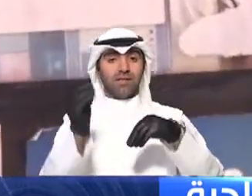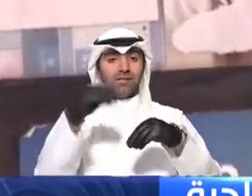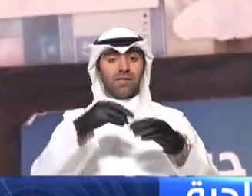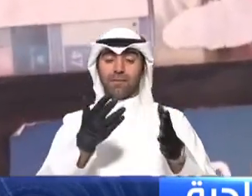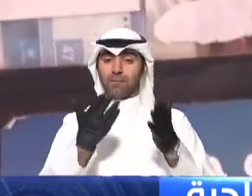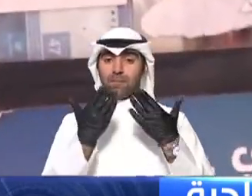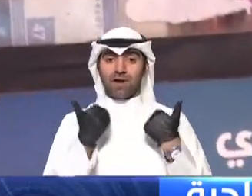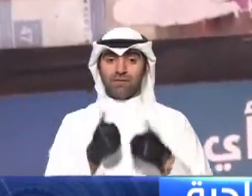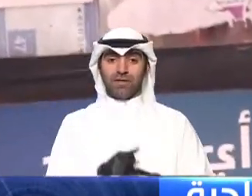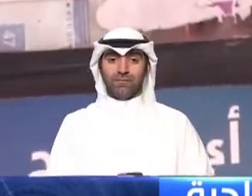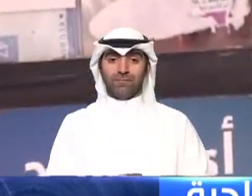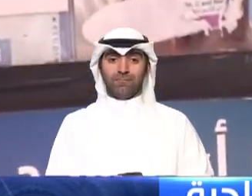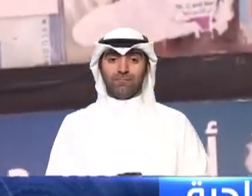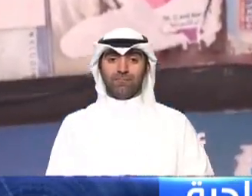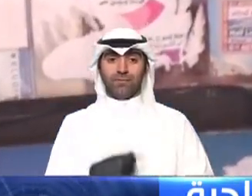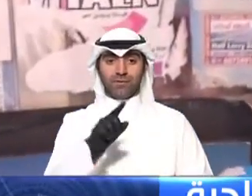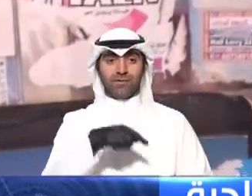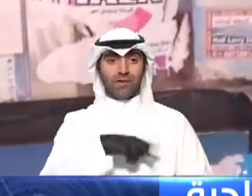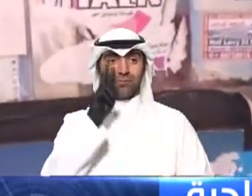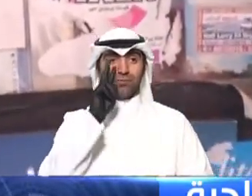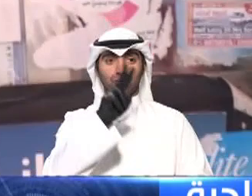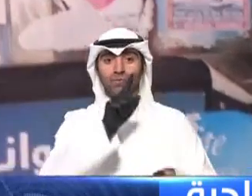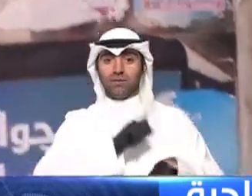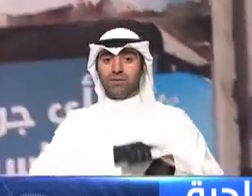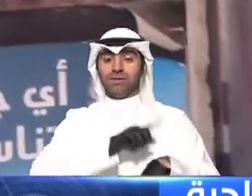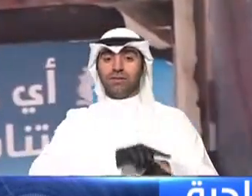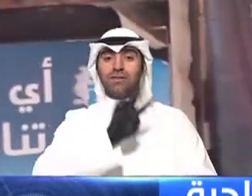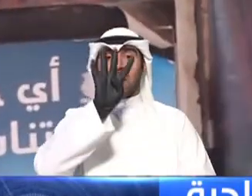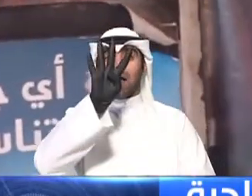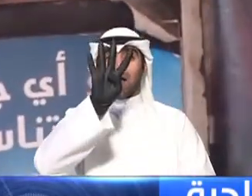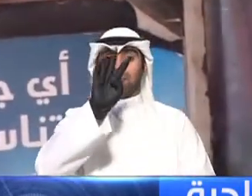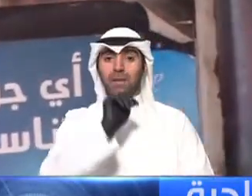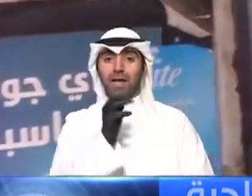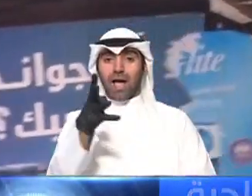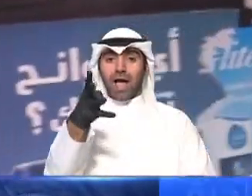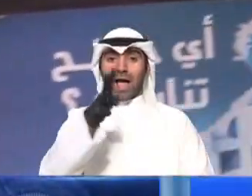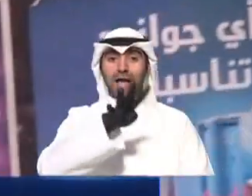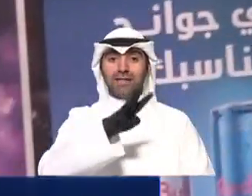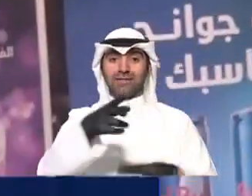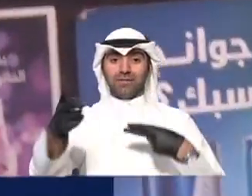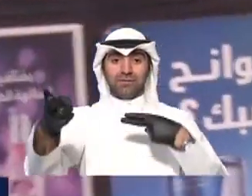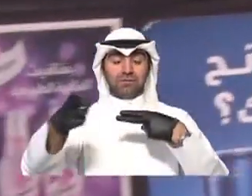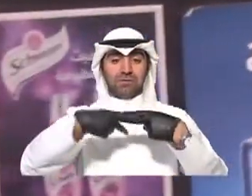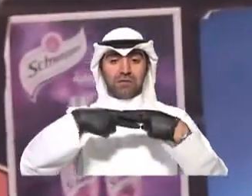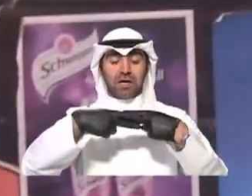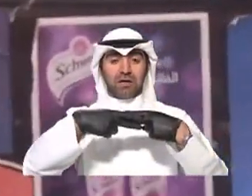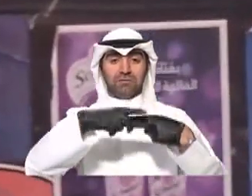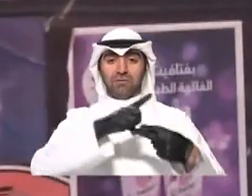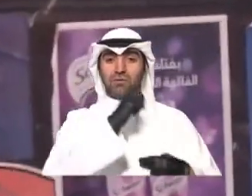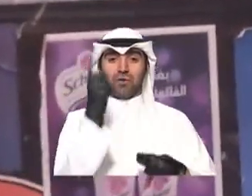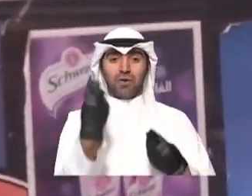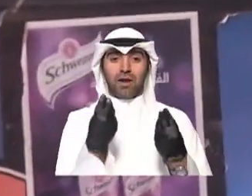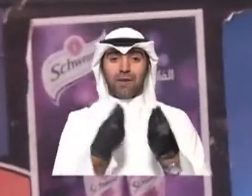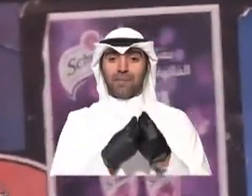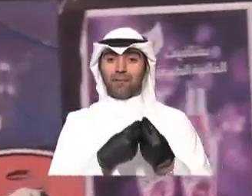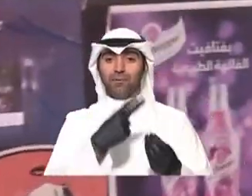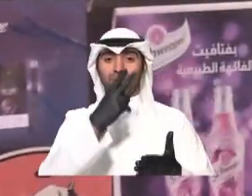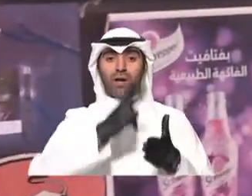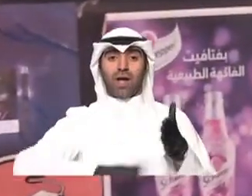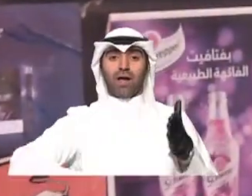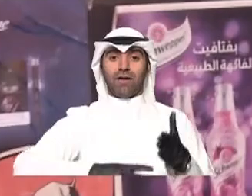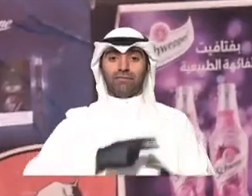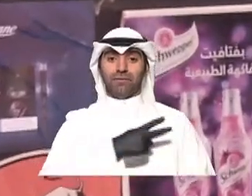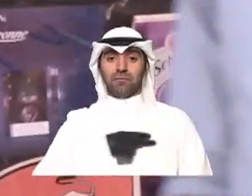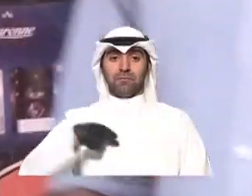دقت الساعة 4 عصرا، الجميع التزم بالوقت المحدد للإغلاق مثمنين قرار البلدية بأن الوضع